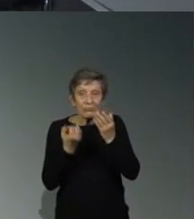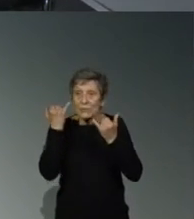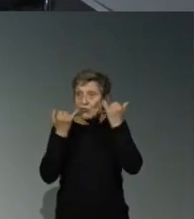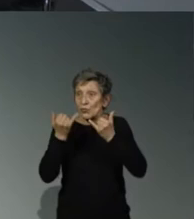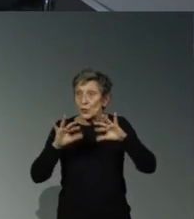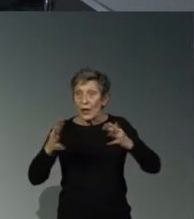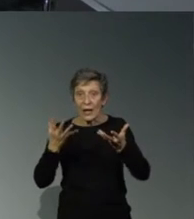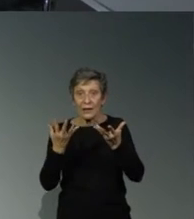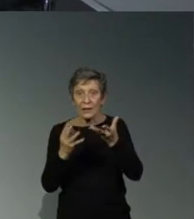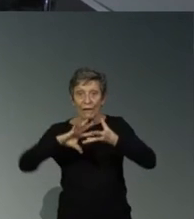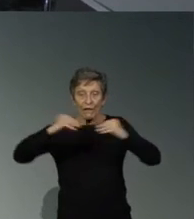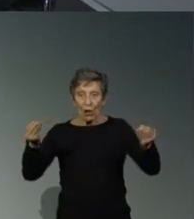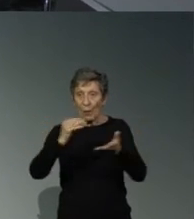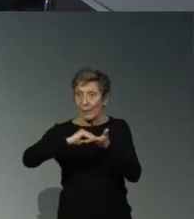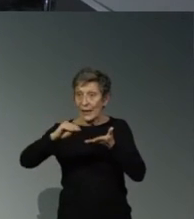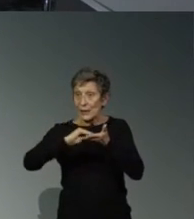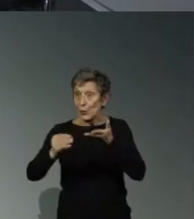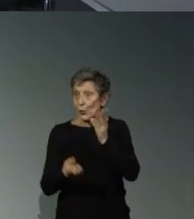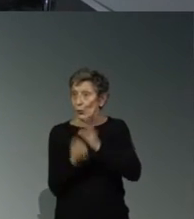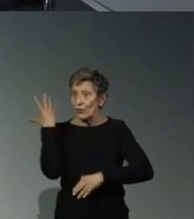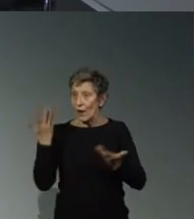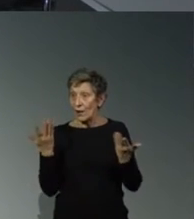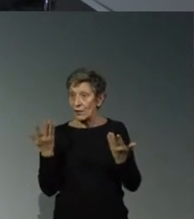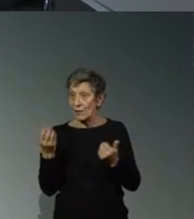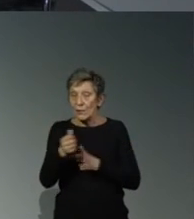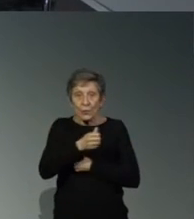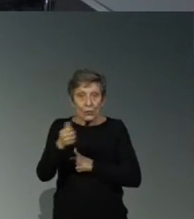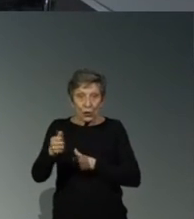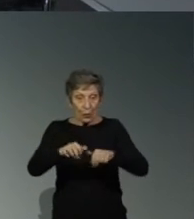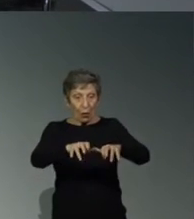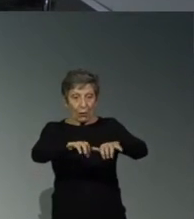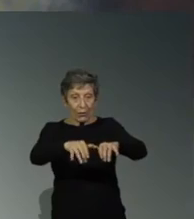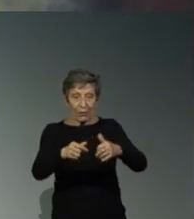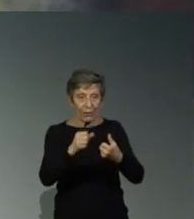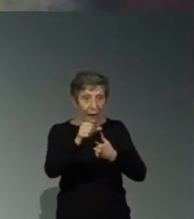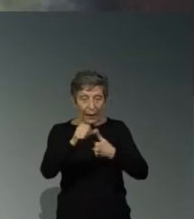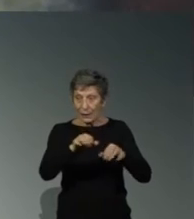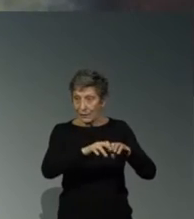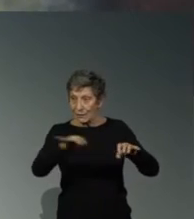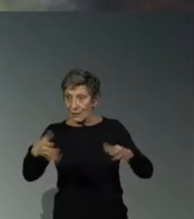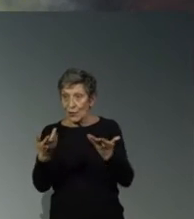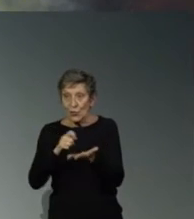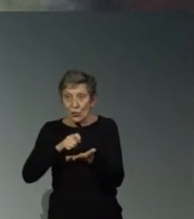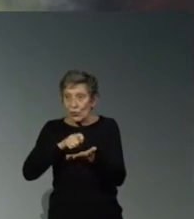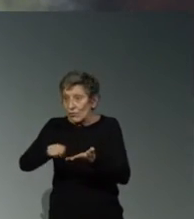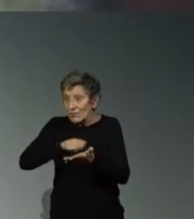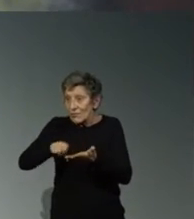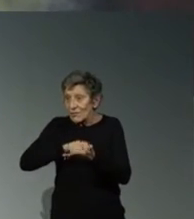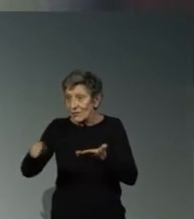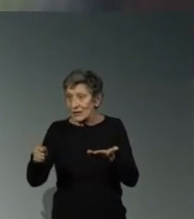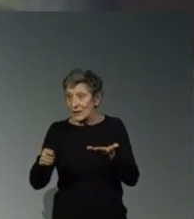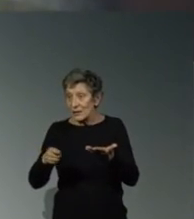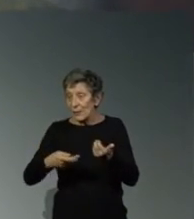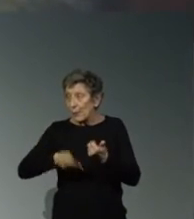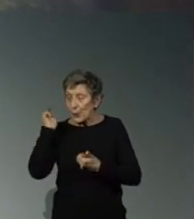juste des lettres qu'on inscrit sur du papier ou sur un document Word, mais qui puissent être plus